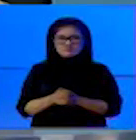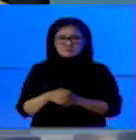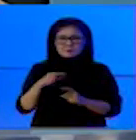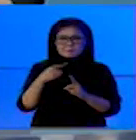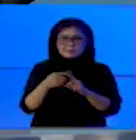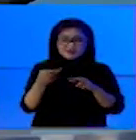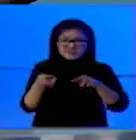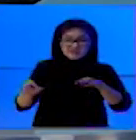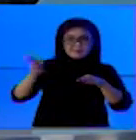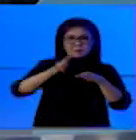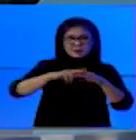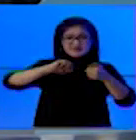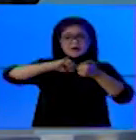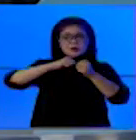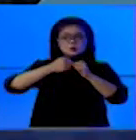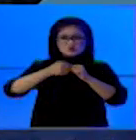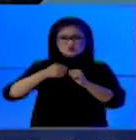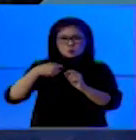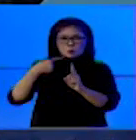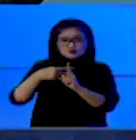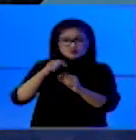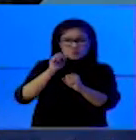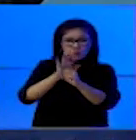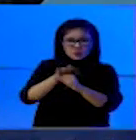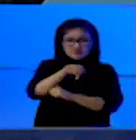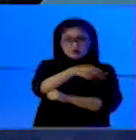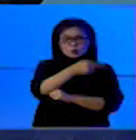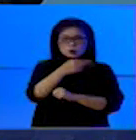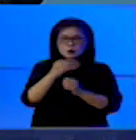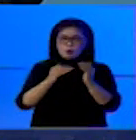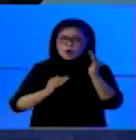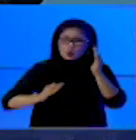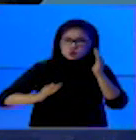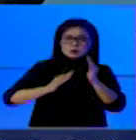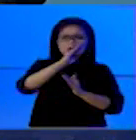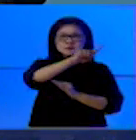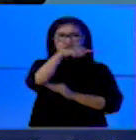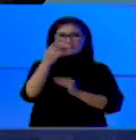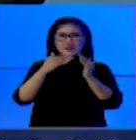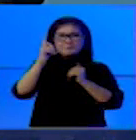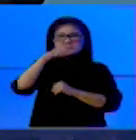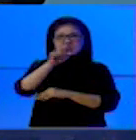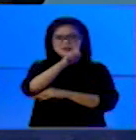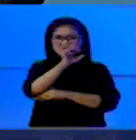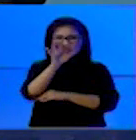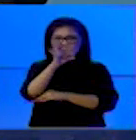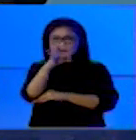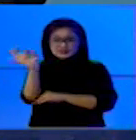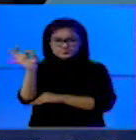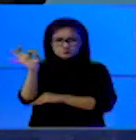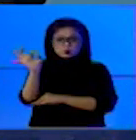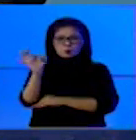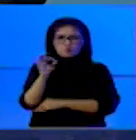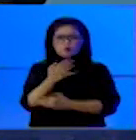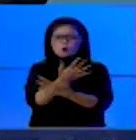Penambahan kasus COVID-19 di Indonesia terus melonjak. Bahkan kini total kasus mencapai lebih dari 100 ribu. Dan